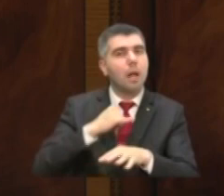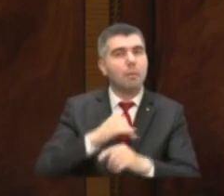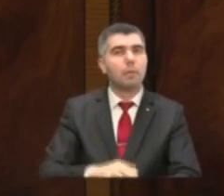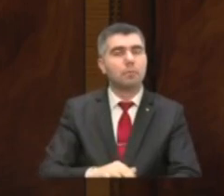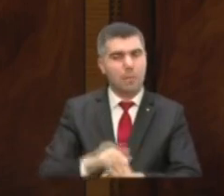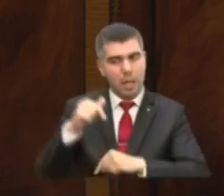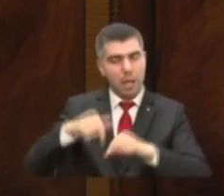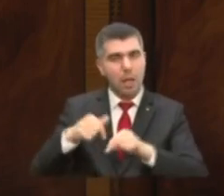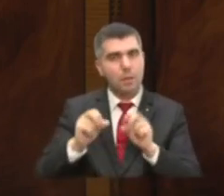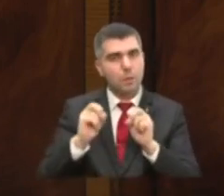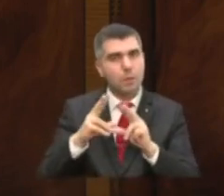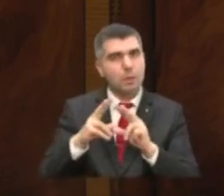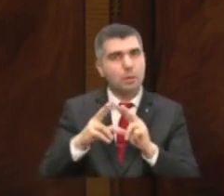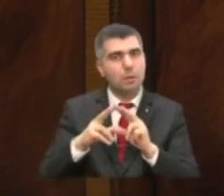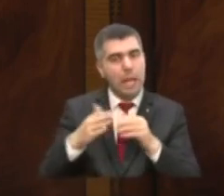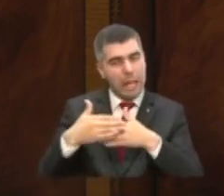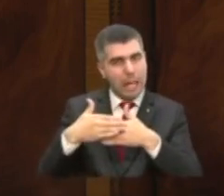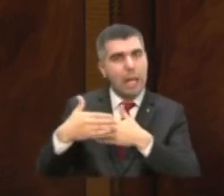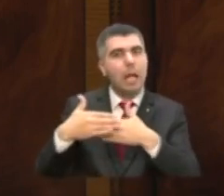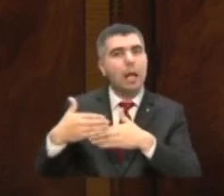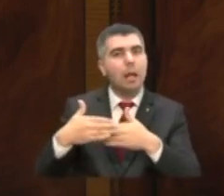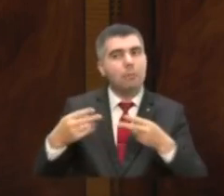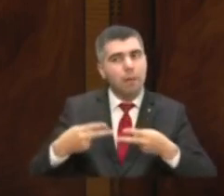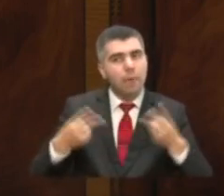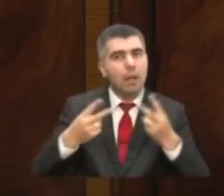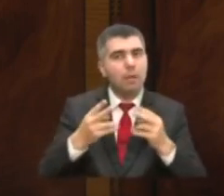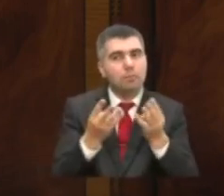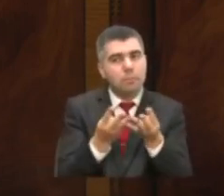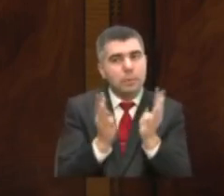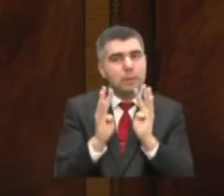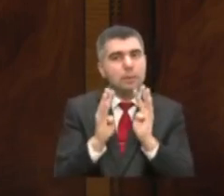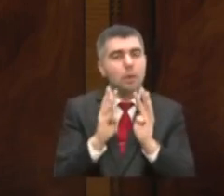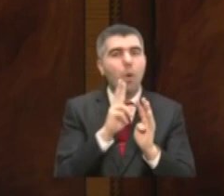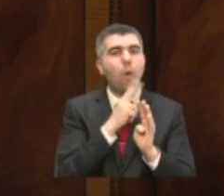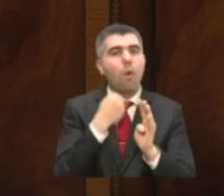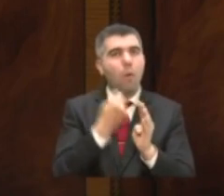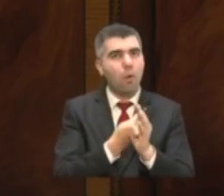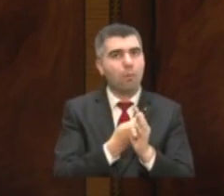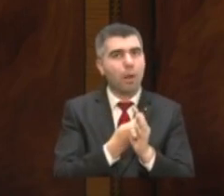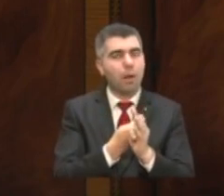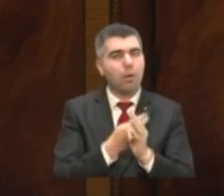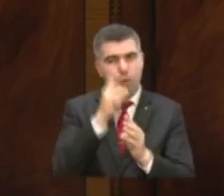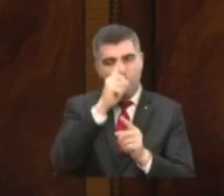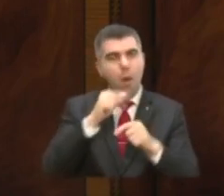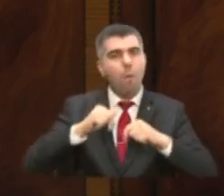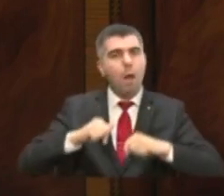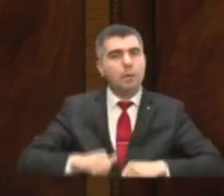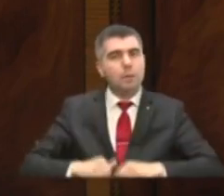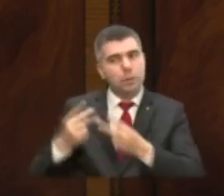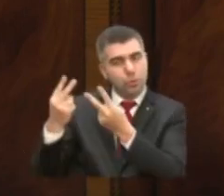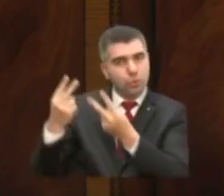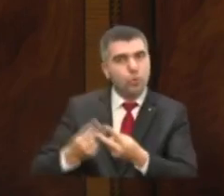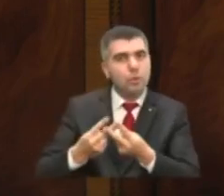موجودة إن شاء الله غادي نعرضوها في القريب في مجلس الحكومي، ومن بعد يمكن السيد الوزير يجي للجنة المعنية ليعرض الخطوات